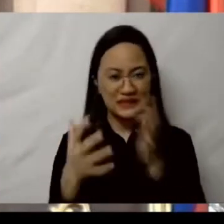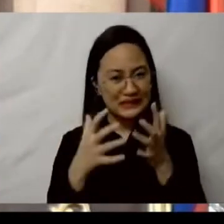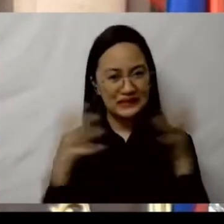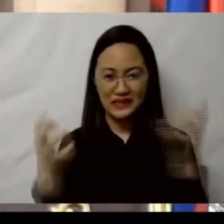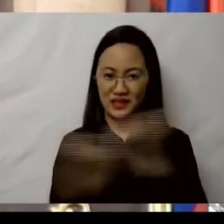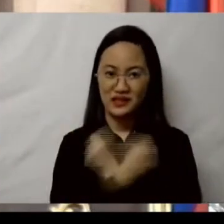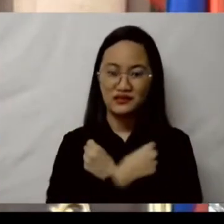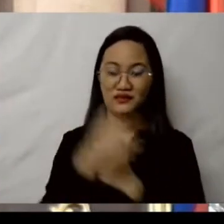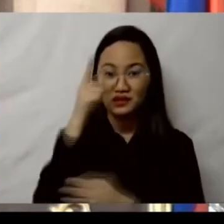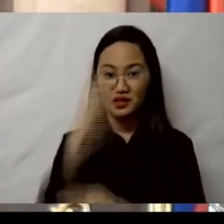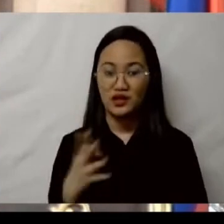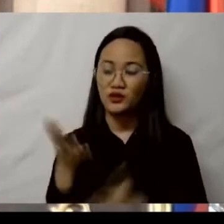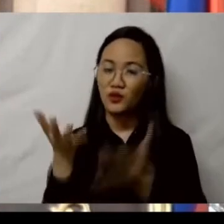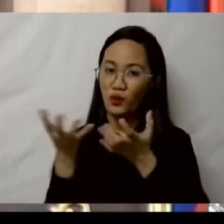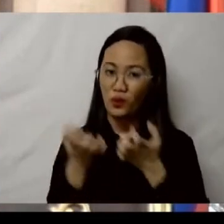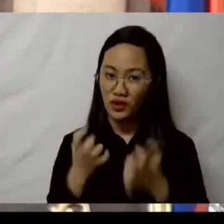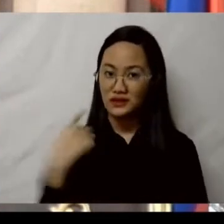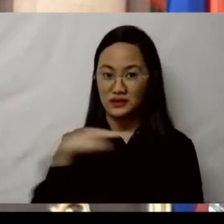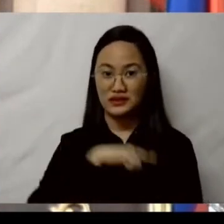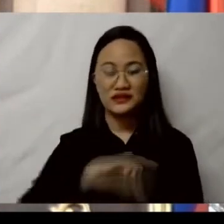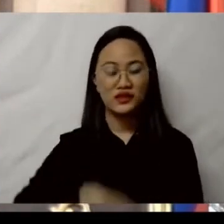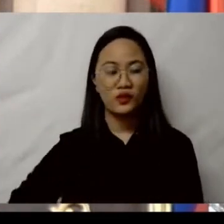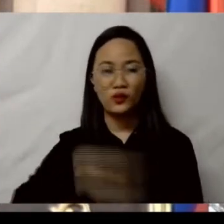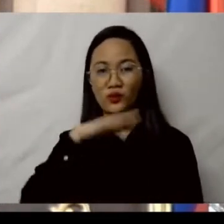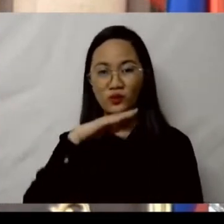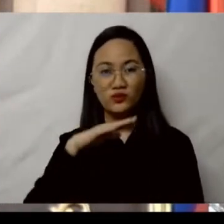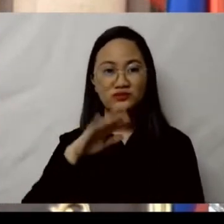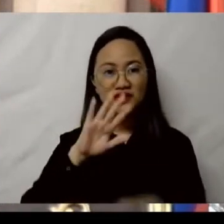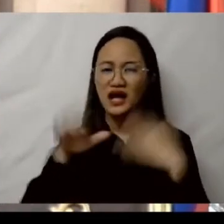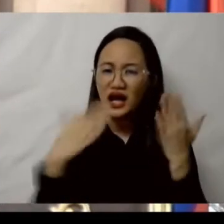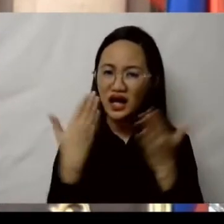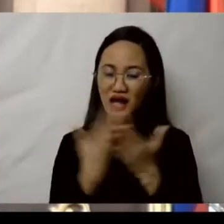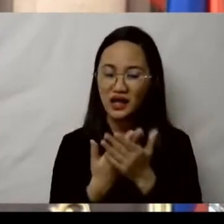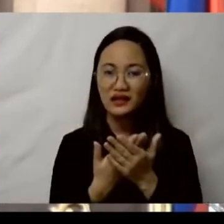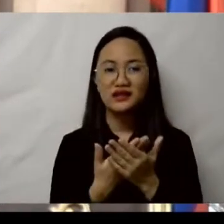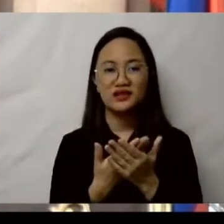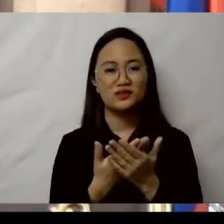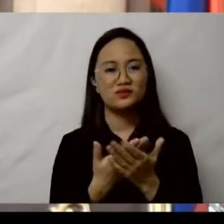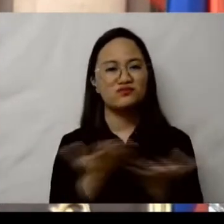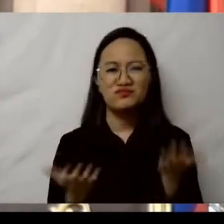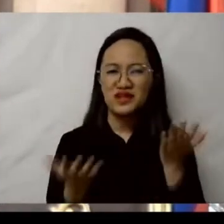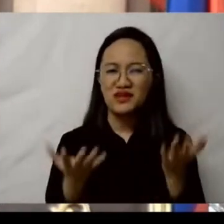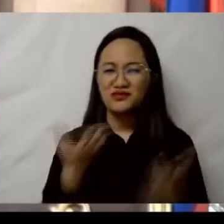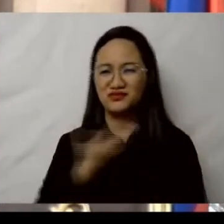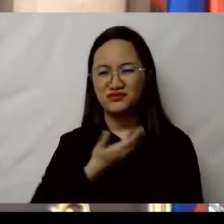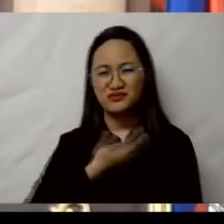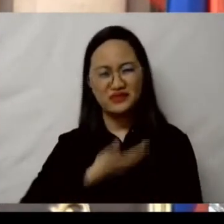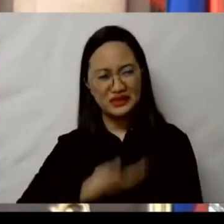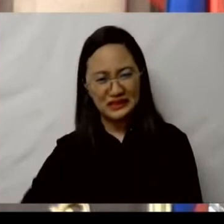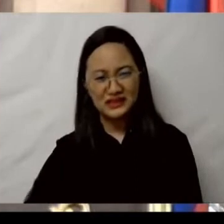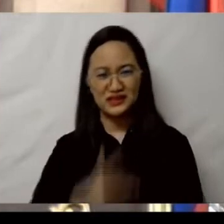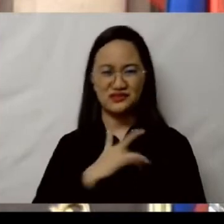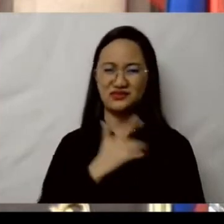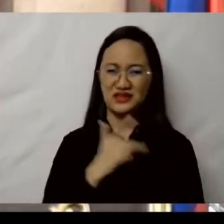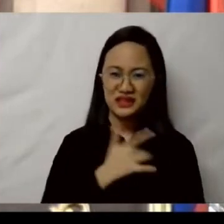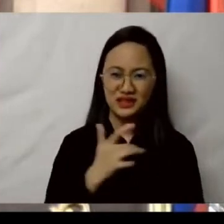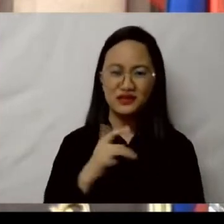niyang busugin tayo sa lahat ng gutom at mga pangangailangan